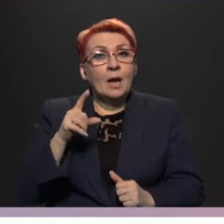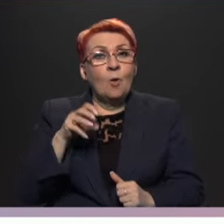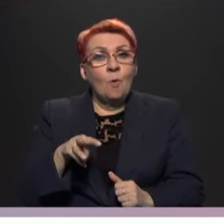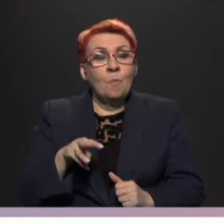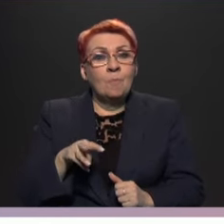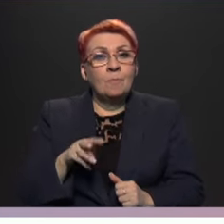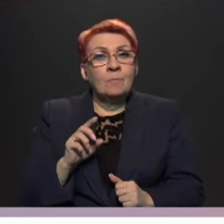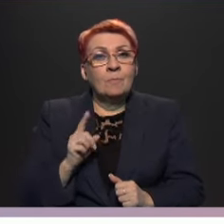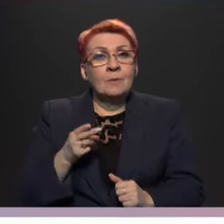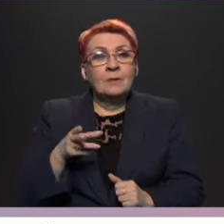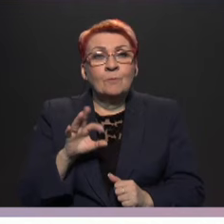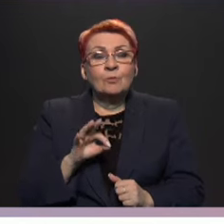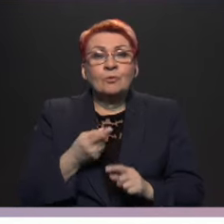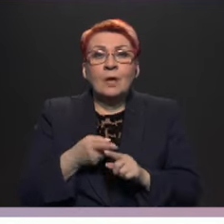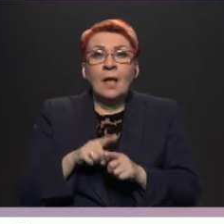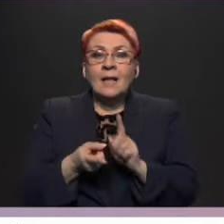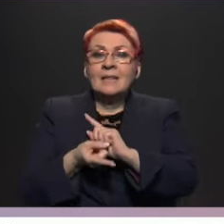становится...